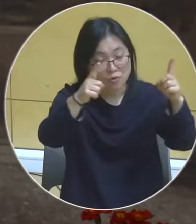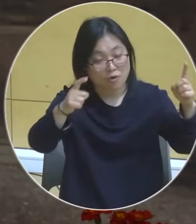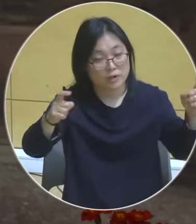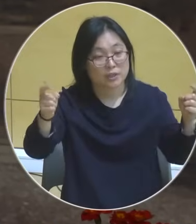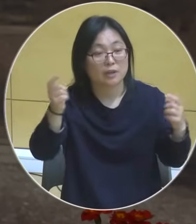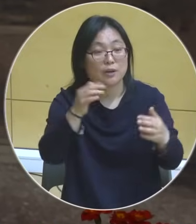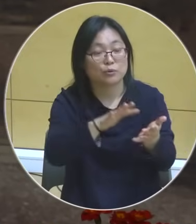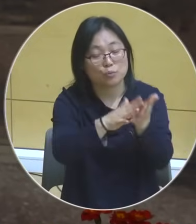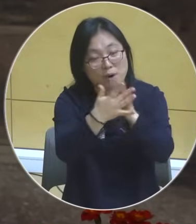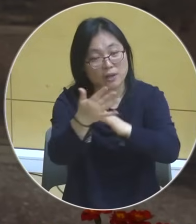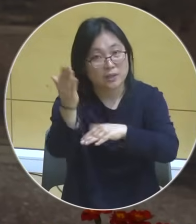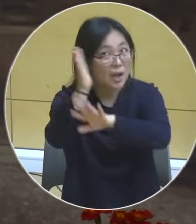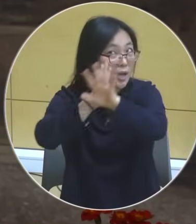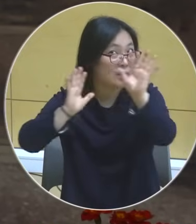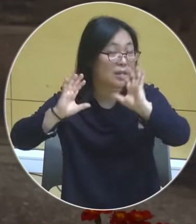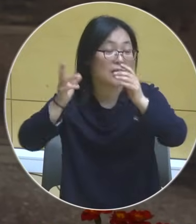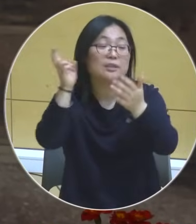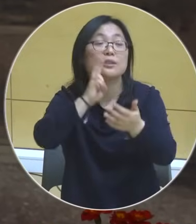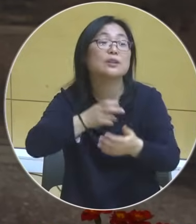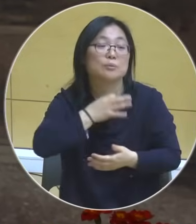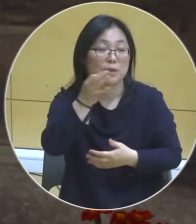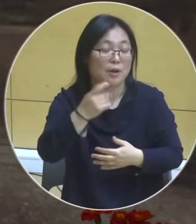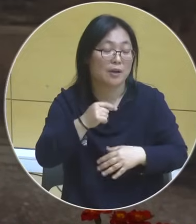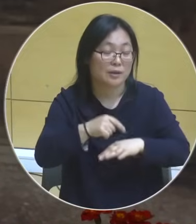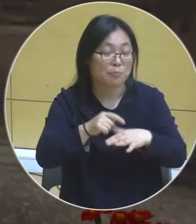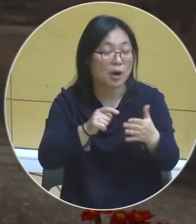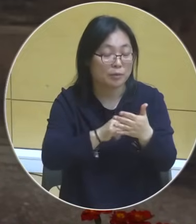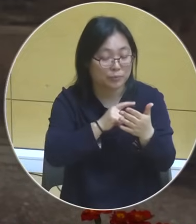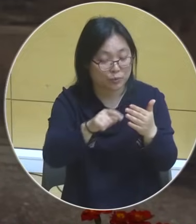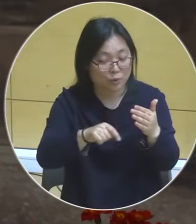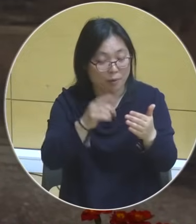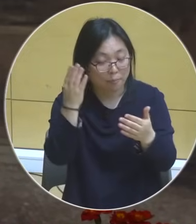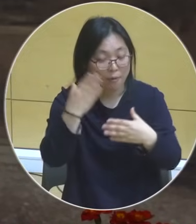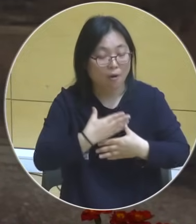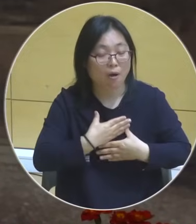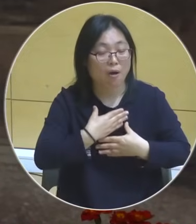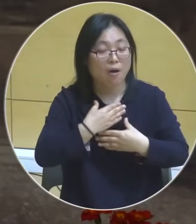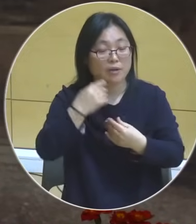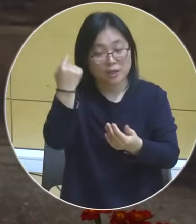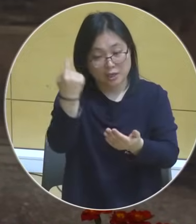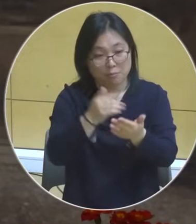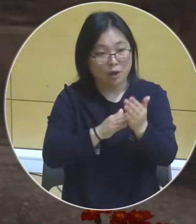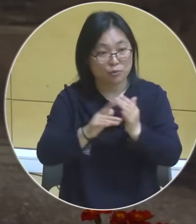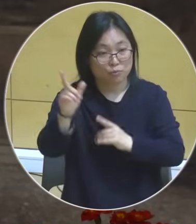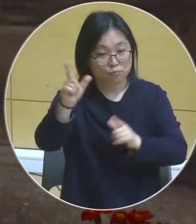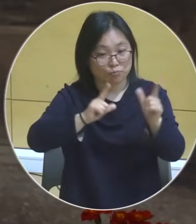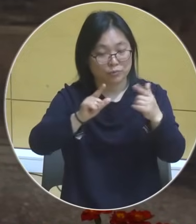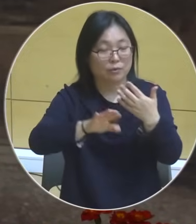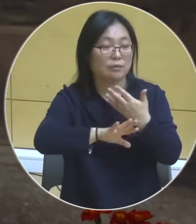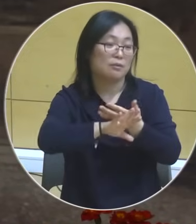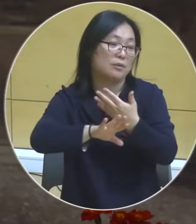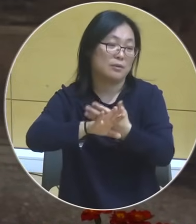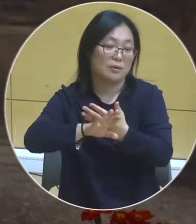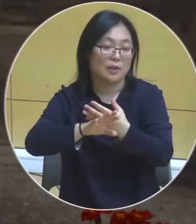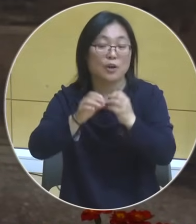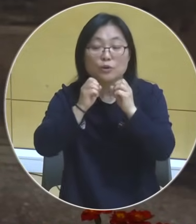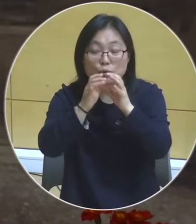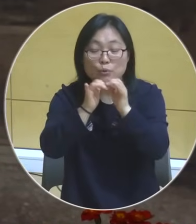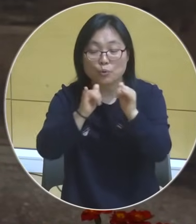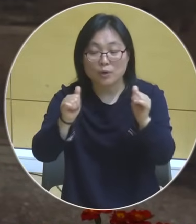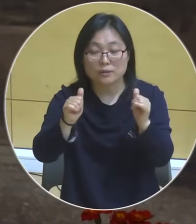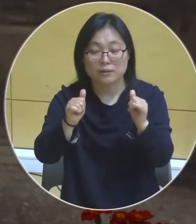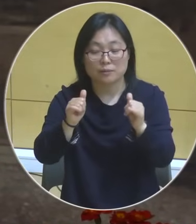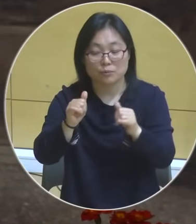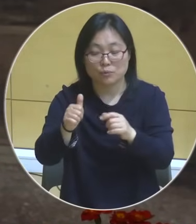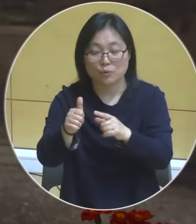불렀습니다. 그리고 자기 삶 속에 평안이 임했습니다. 그리고 그의 태도가 바뀌었습니다. 정말 선교의 대상으로 그들을 보기